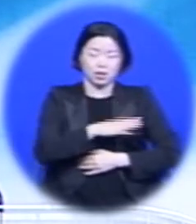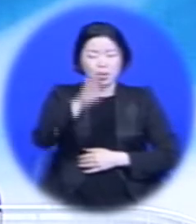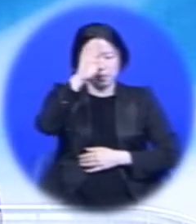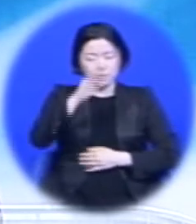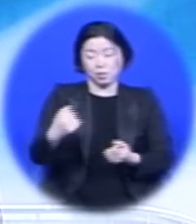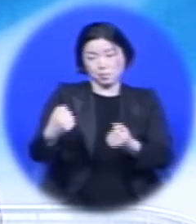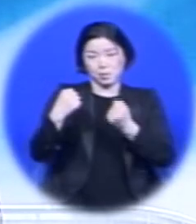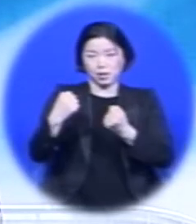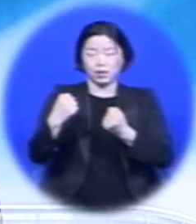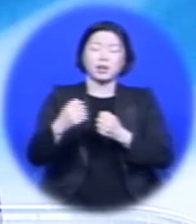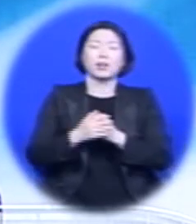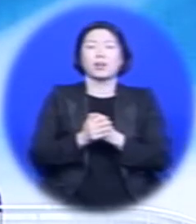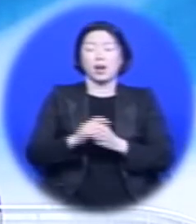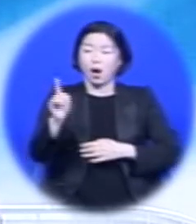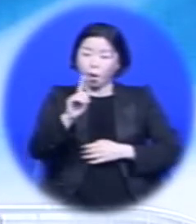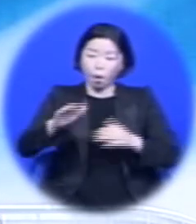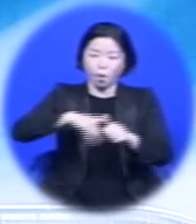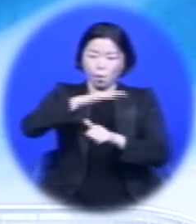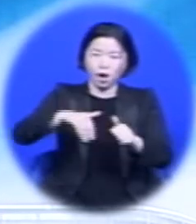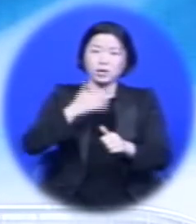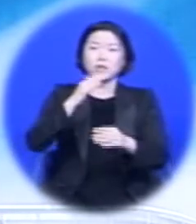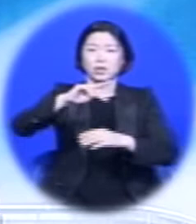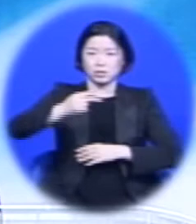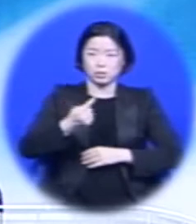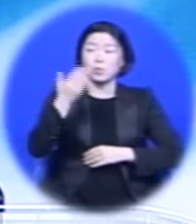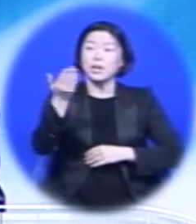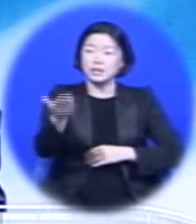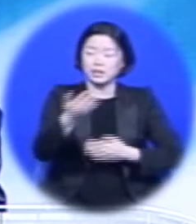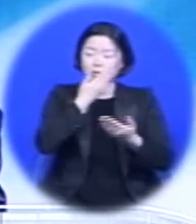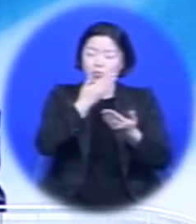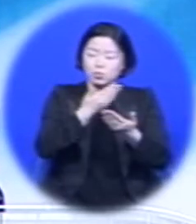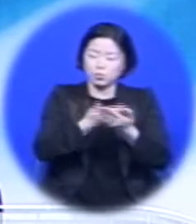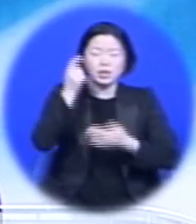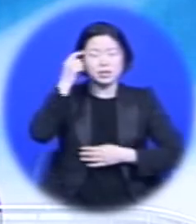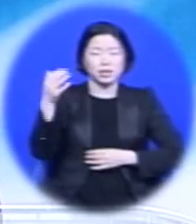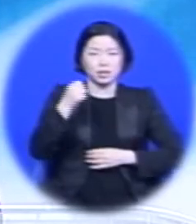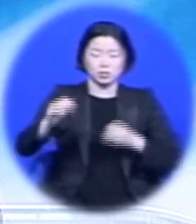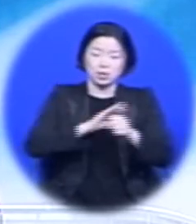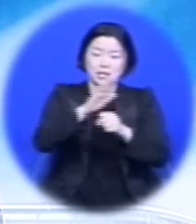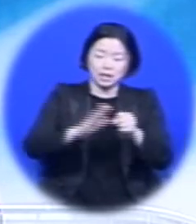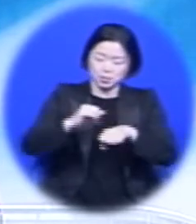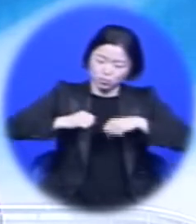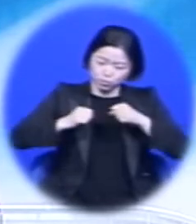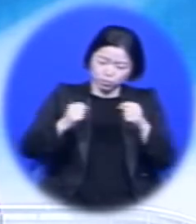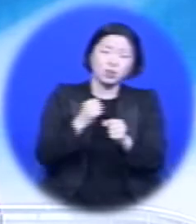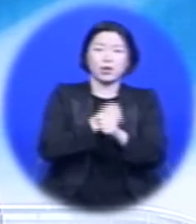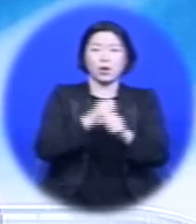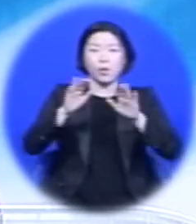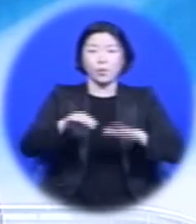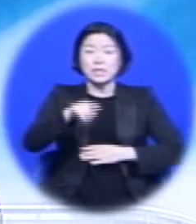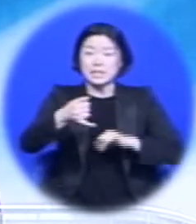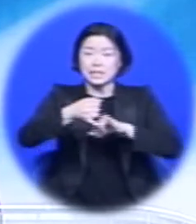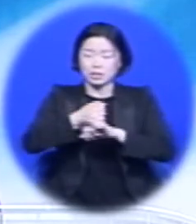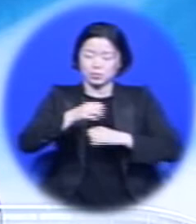병들거나 건강하거나 어떤 환경 중에서라도 그대를 귀중히 여기고 사랑하며 순종하여 오늘의 이